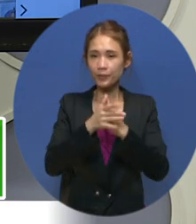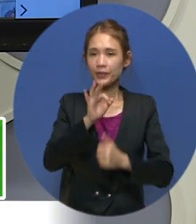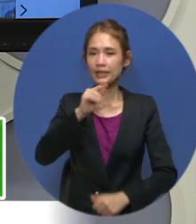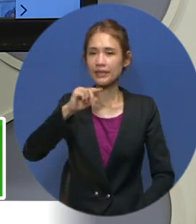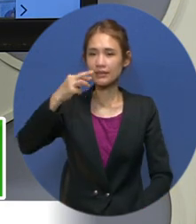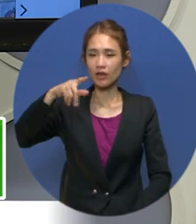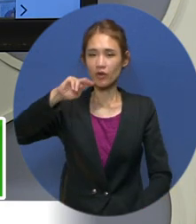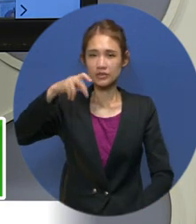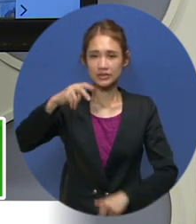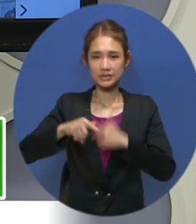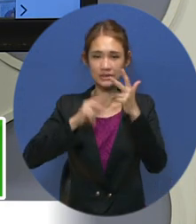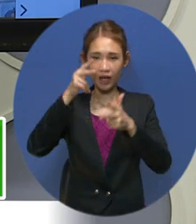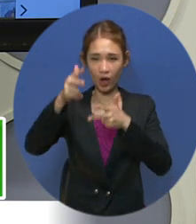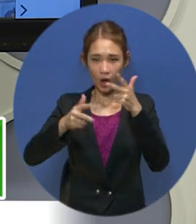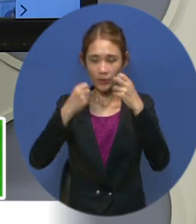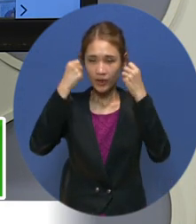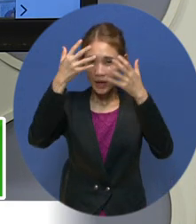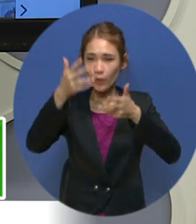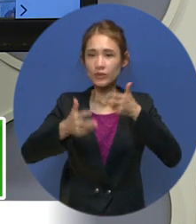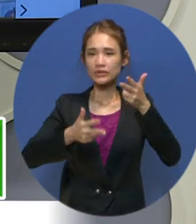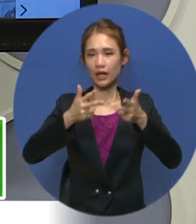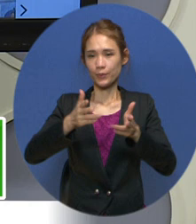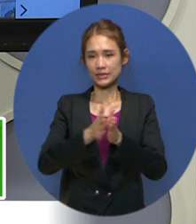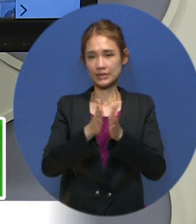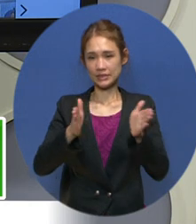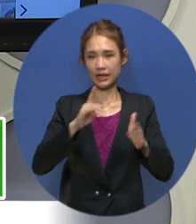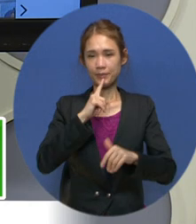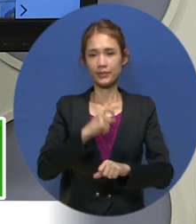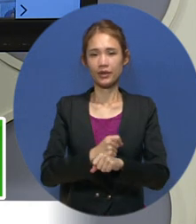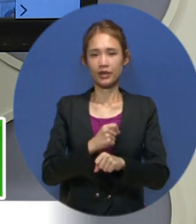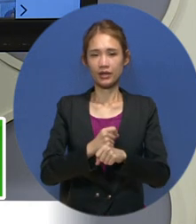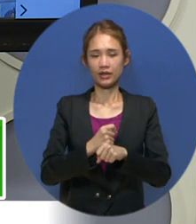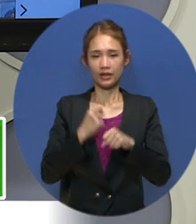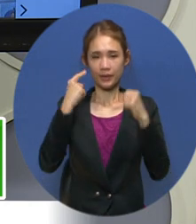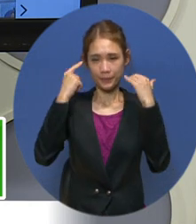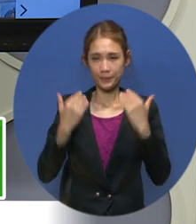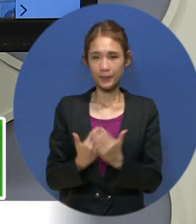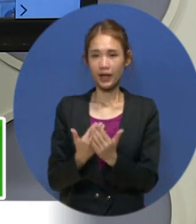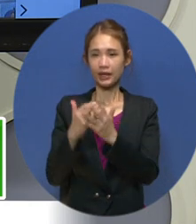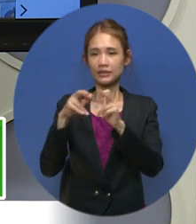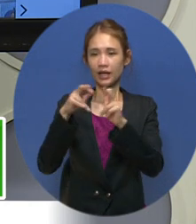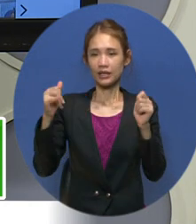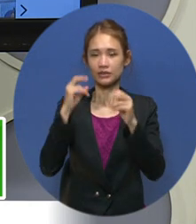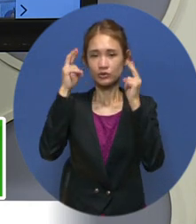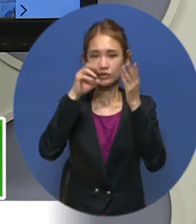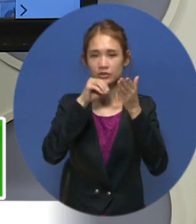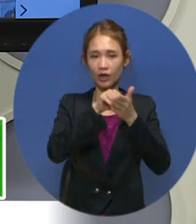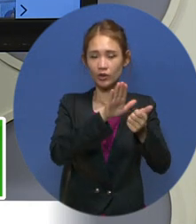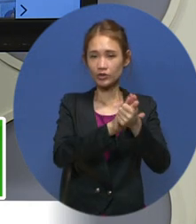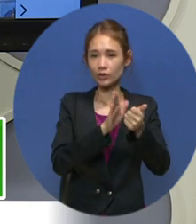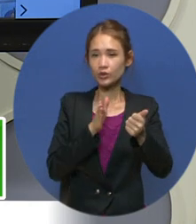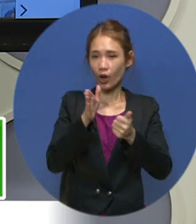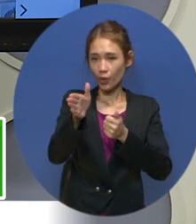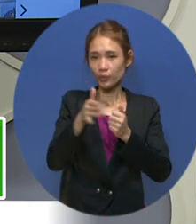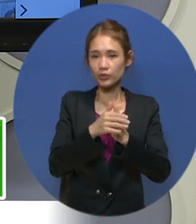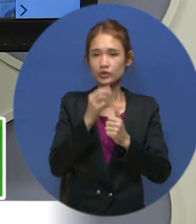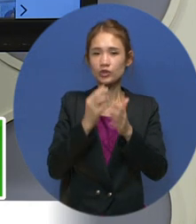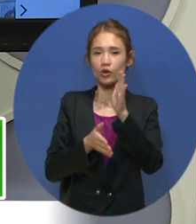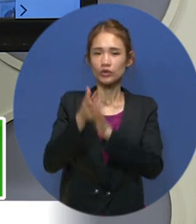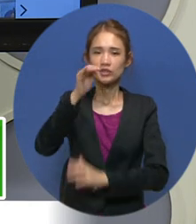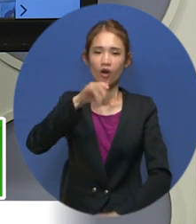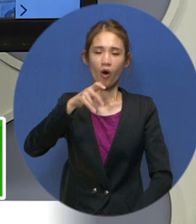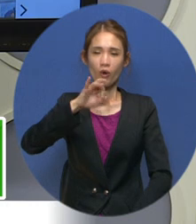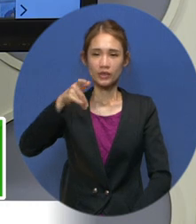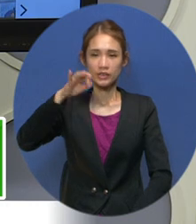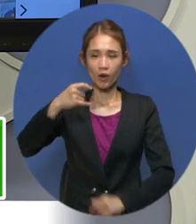신규사업으로 실시합니다 발달 장애인 취업지원 전문기관 은 서울시 커리어 플러스 센터를 통해 사업의 실시